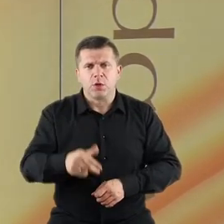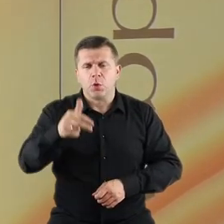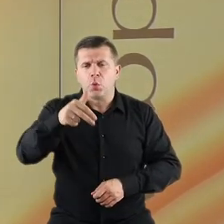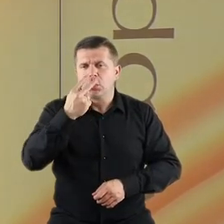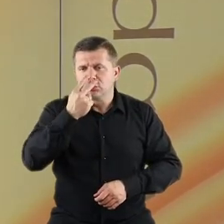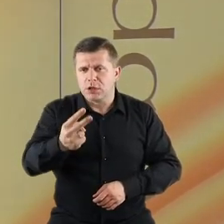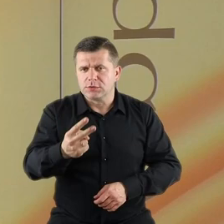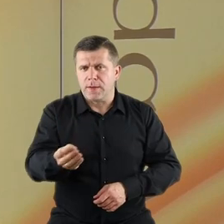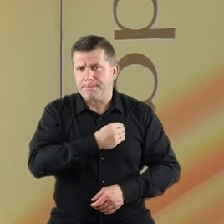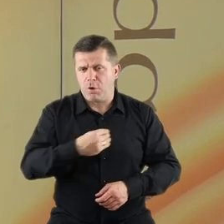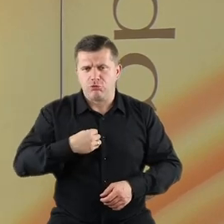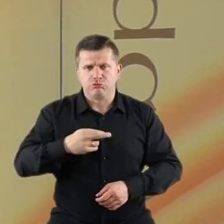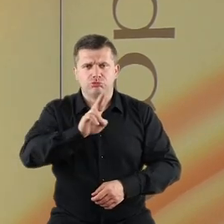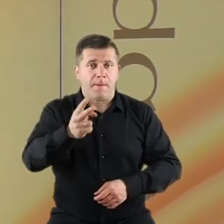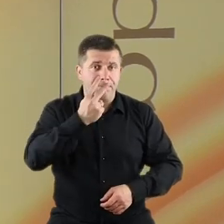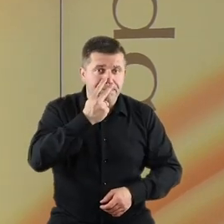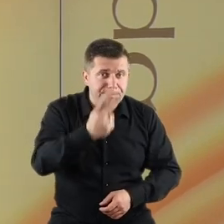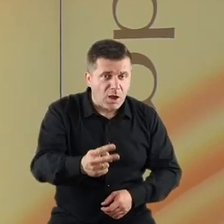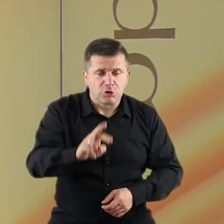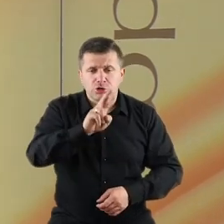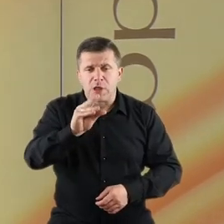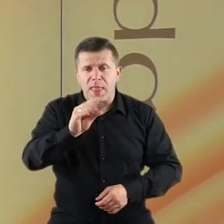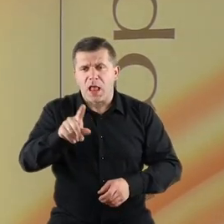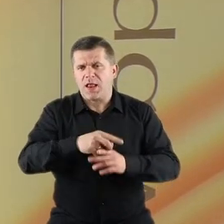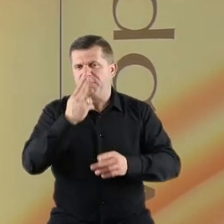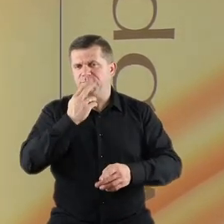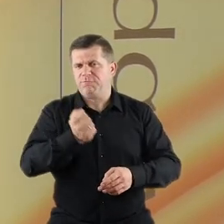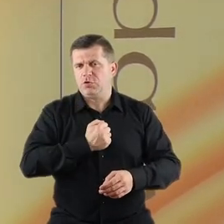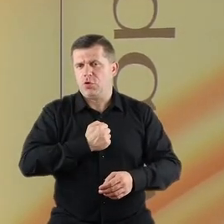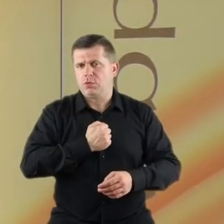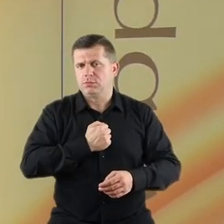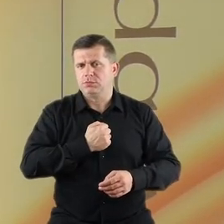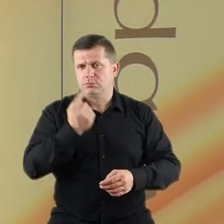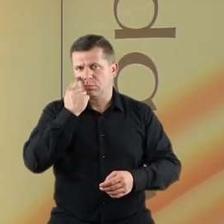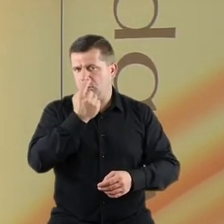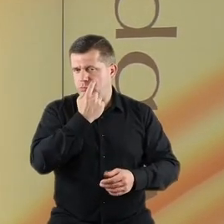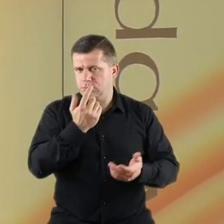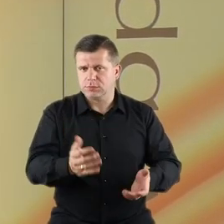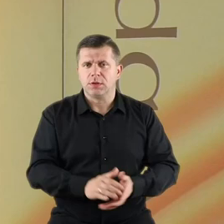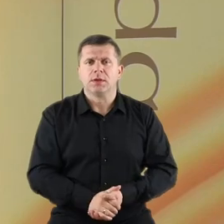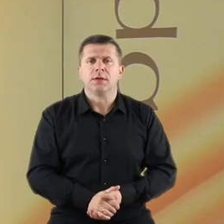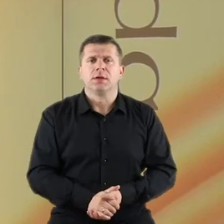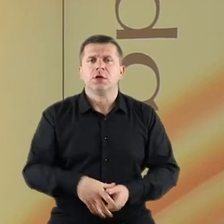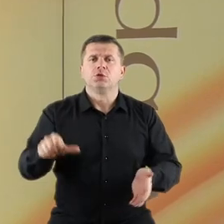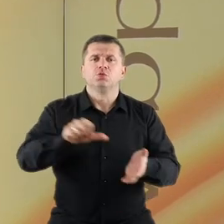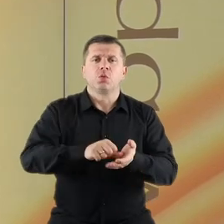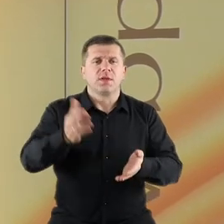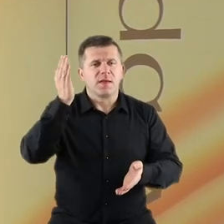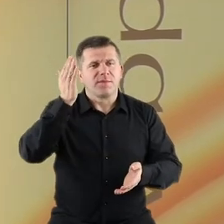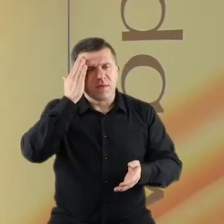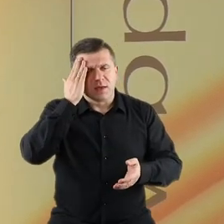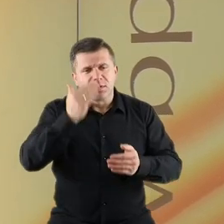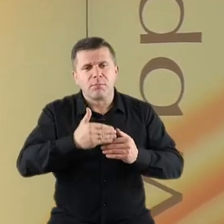polskiej rzecz patrzeć rzetelny czyli widoczny wpadający w oczy a z drugiej strony jako źródło wiedzy powierzchownej